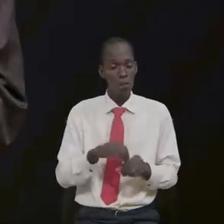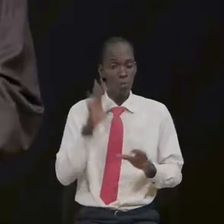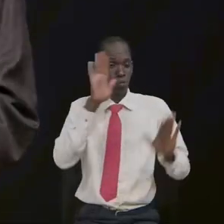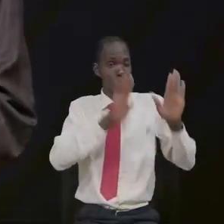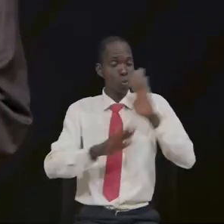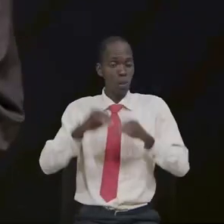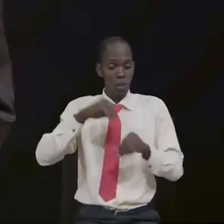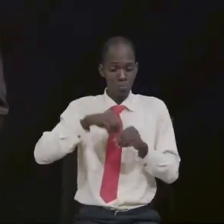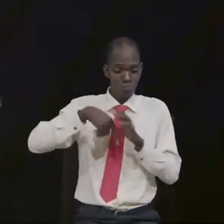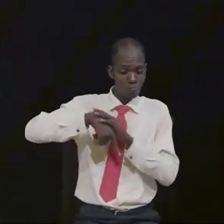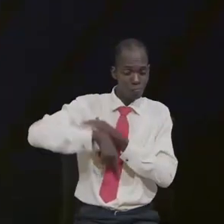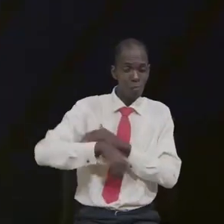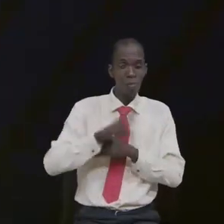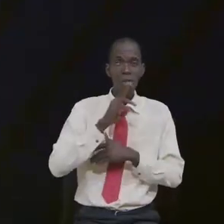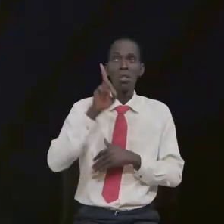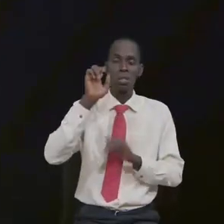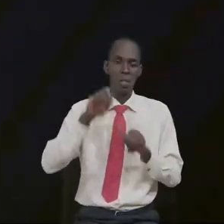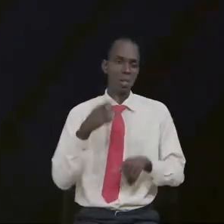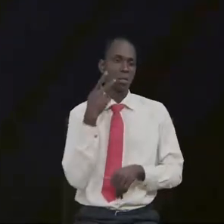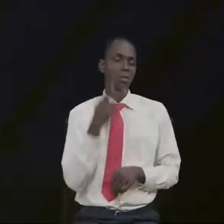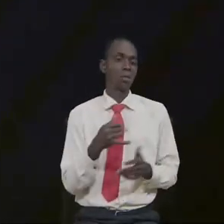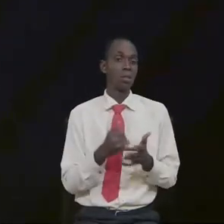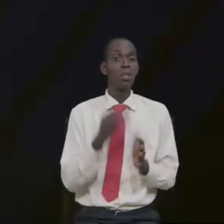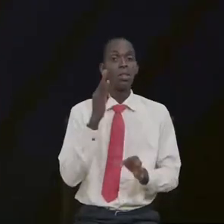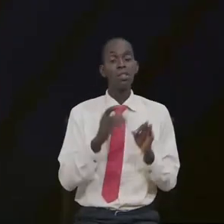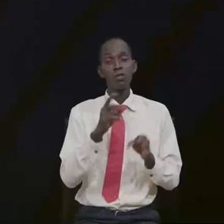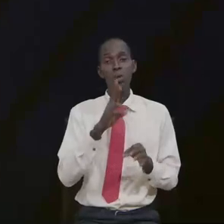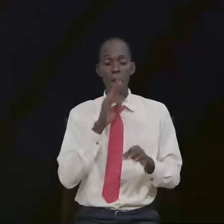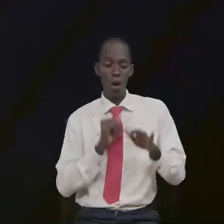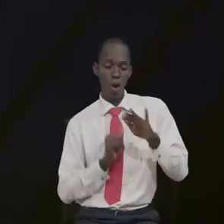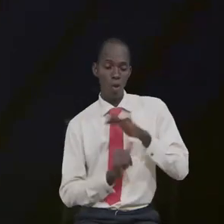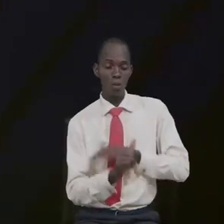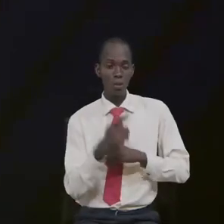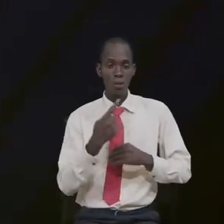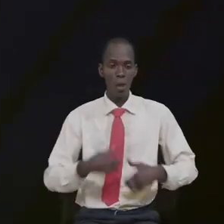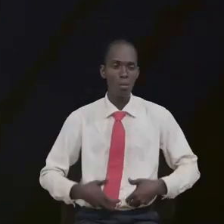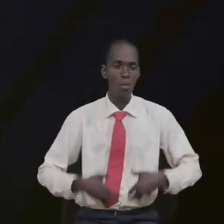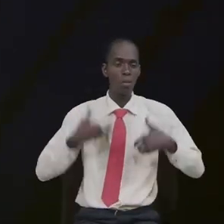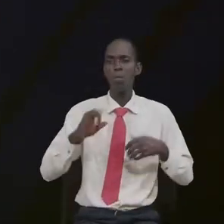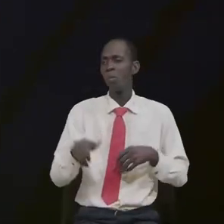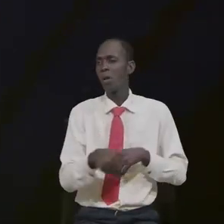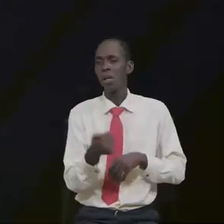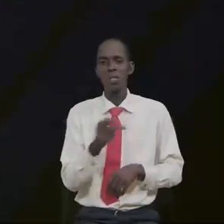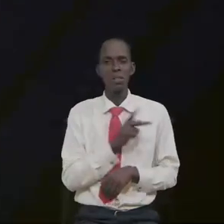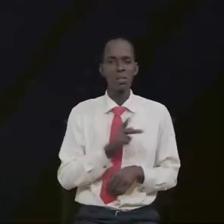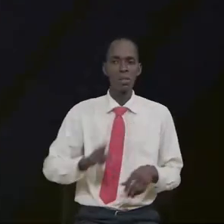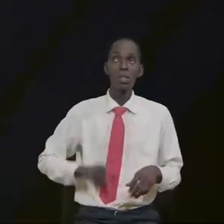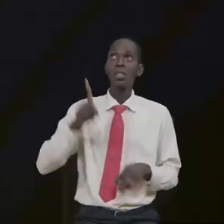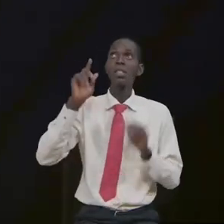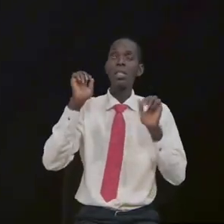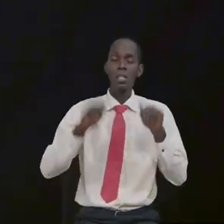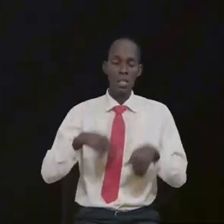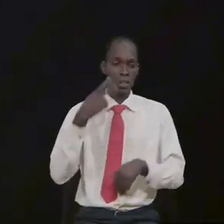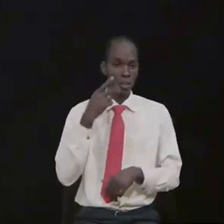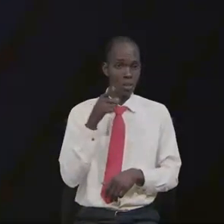profondes, il peut vous voir. Lorsque vous traversez la furie de l'empereur dans un pays, il peut vous voir et